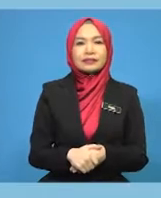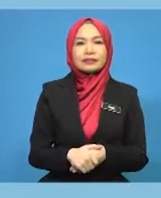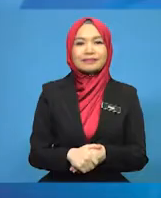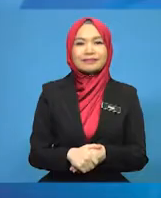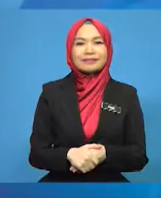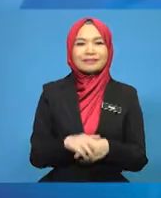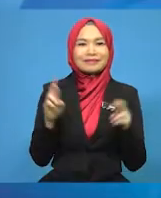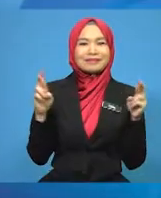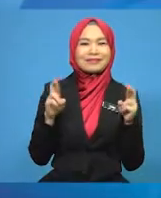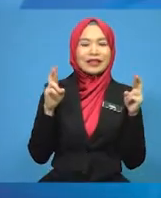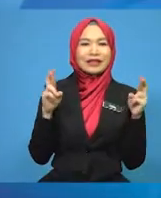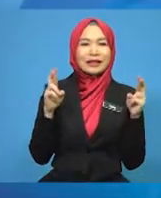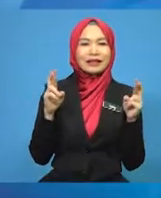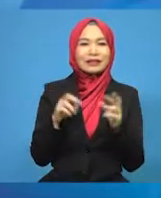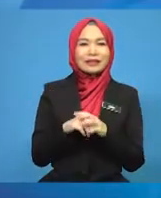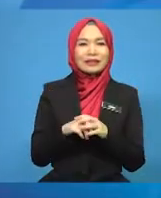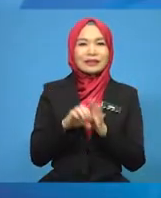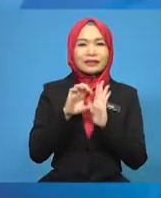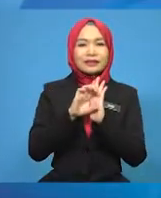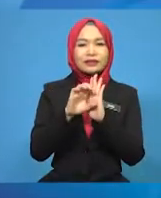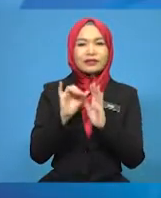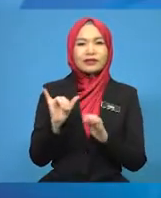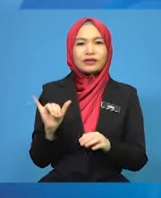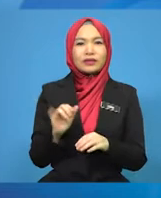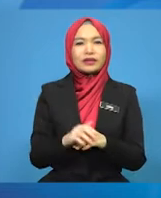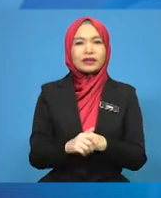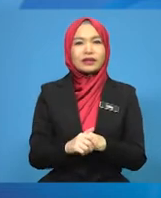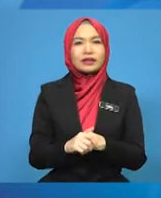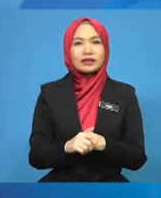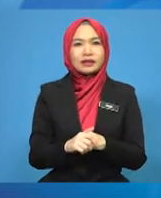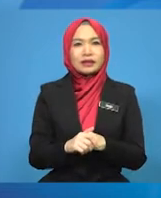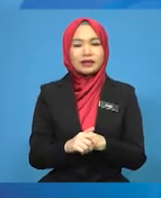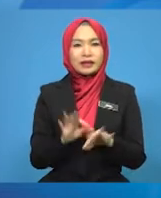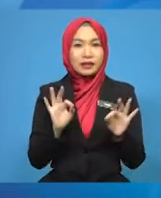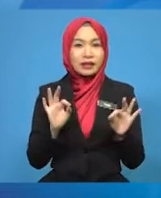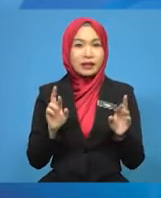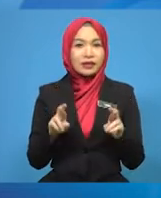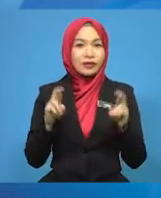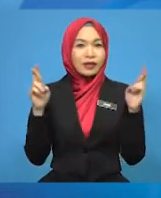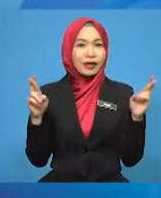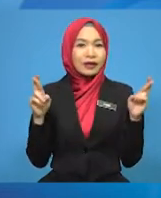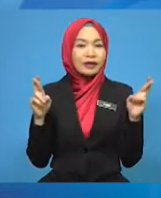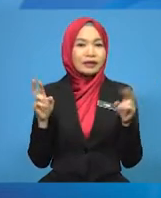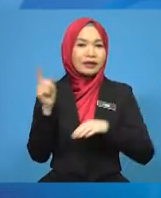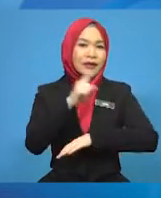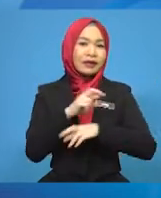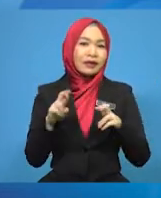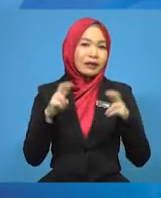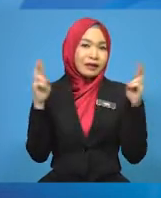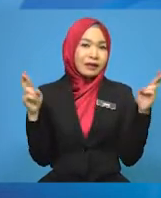raya, saya akan berikan beberapa contoh warna festif dalam perayaan yang kita sambut saban tahun di negara